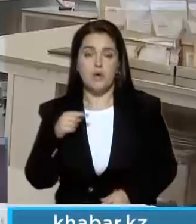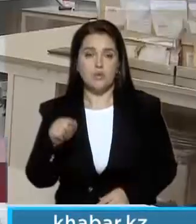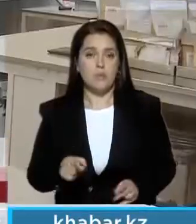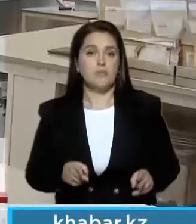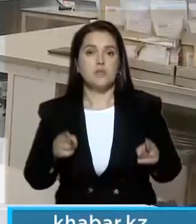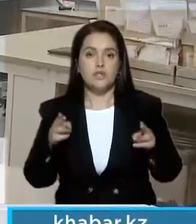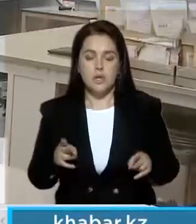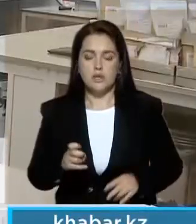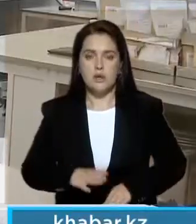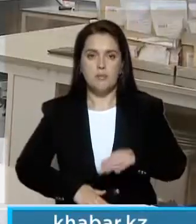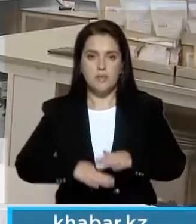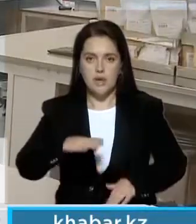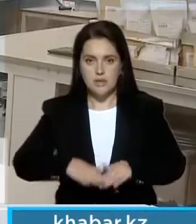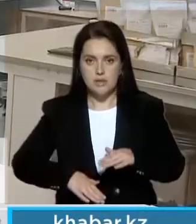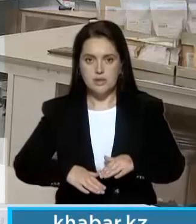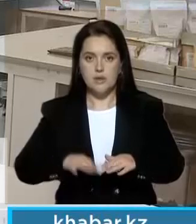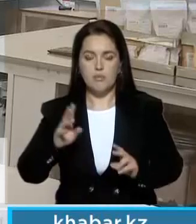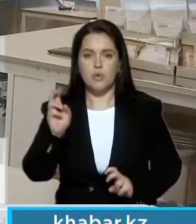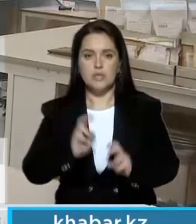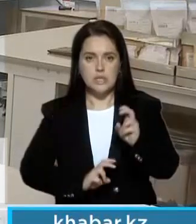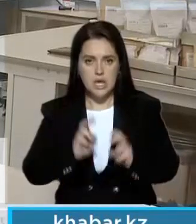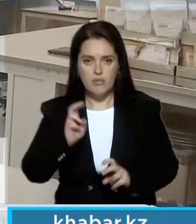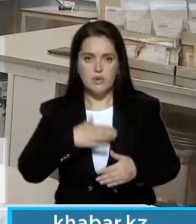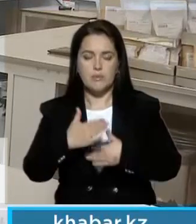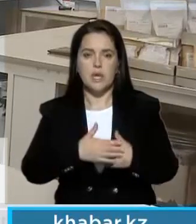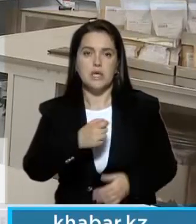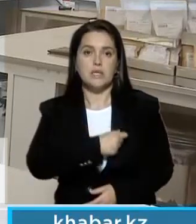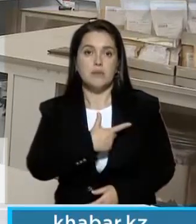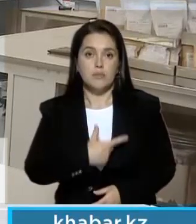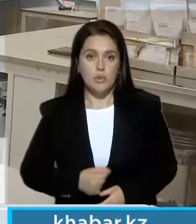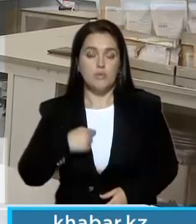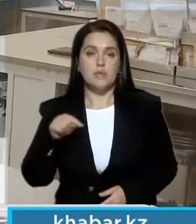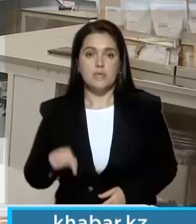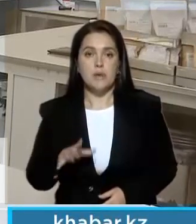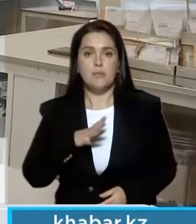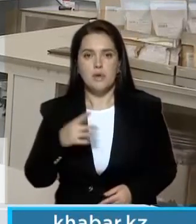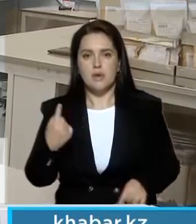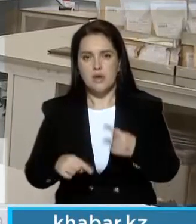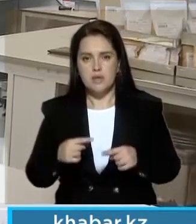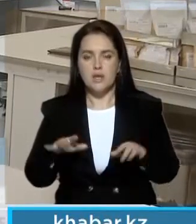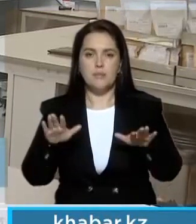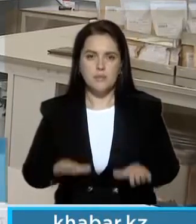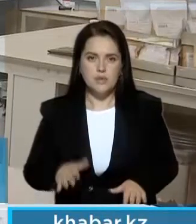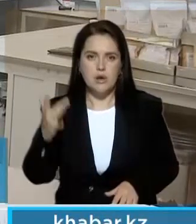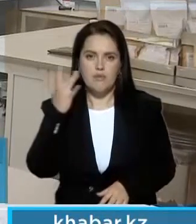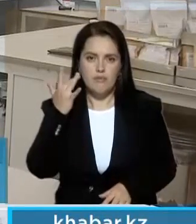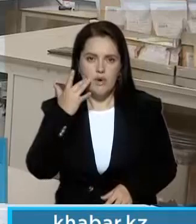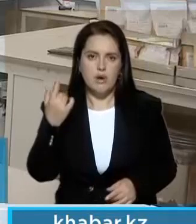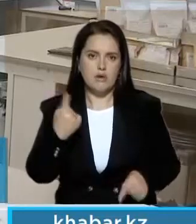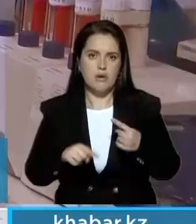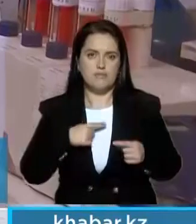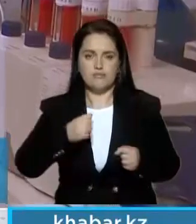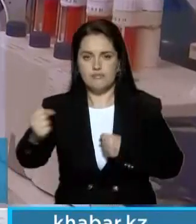на практики производственные, преддипломную практику я тоже здесь проходила на разных участках. То есть постоянно были какие-то разные